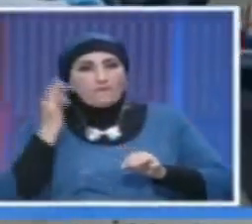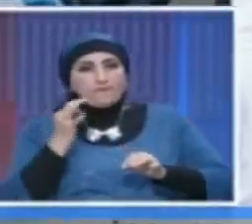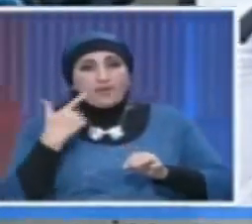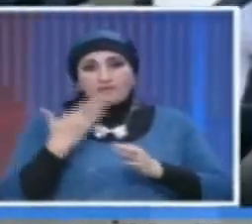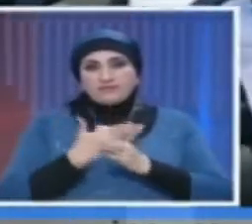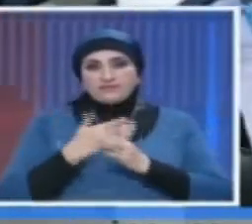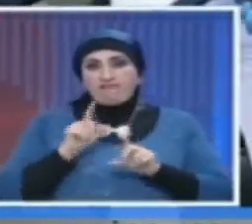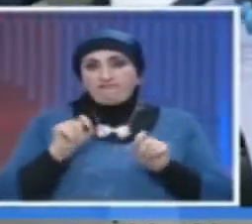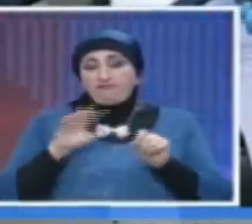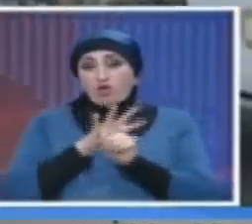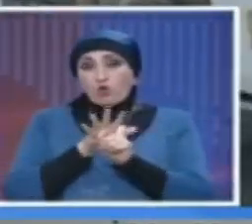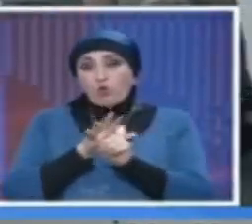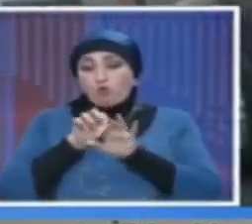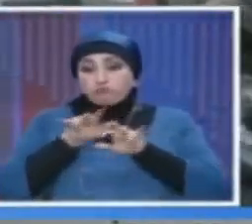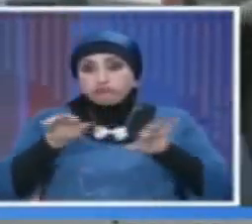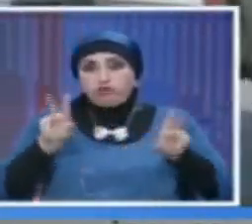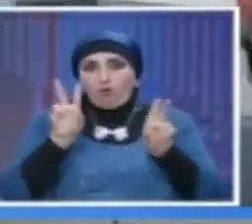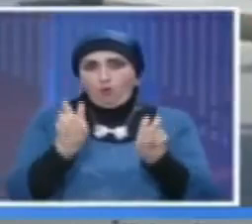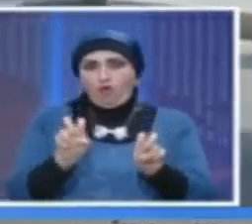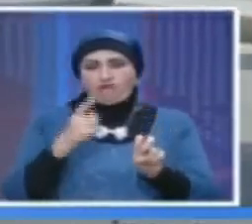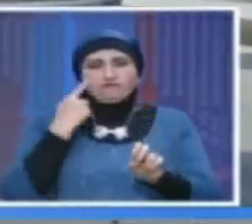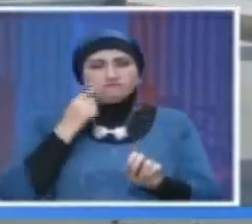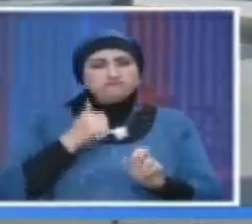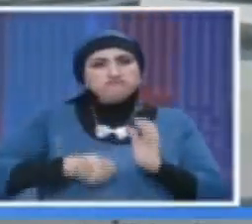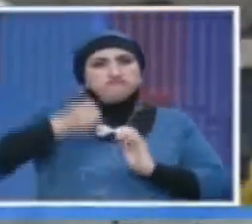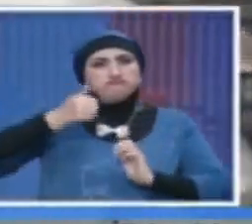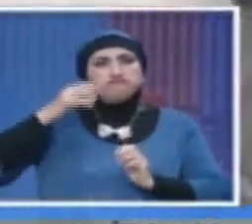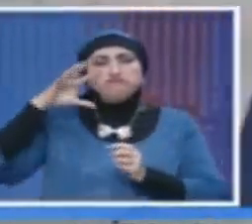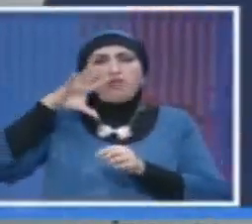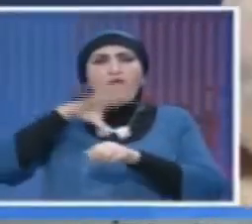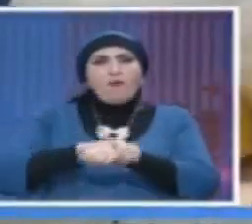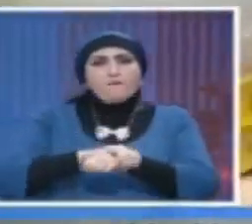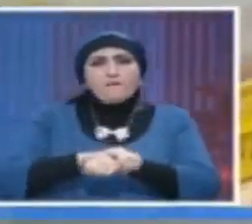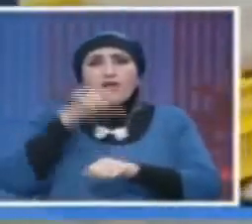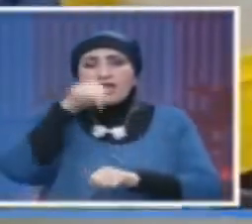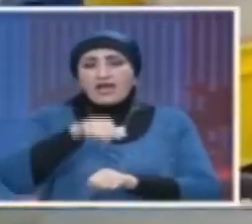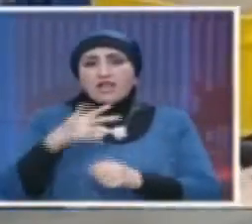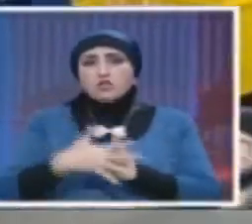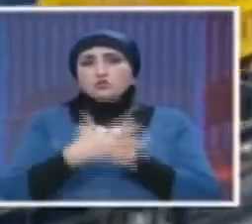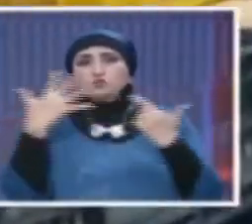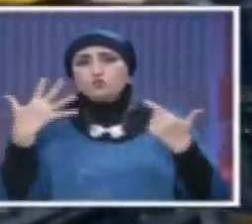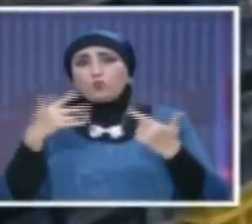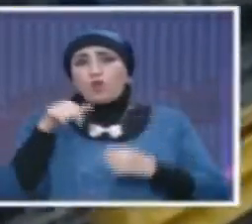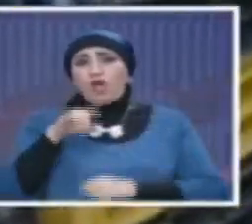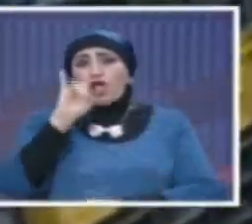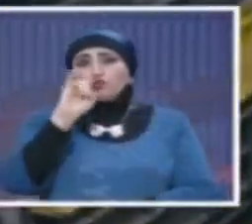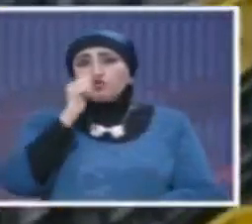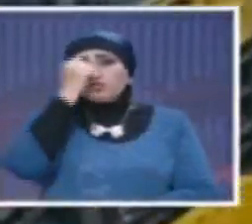انتشار فيروس كورونا، ضبطت أجهزة وزارة الداخلية خلال أسبوع